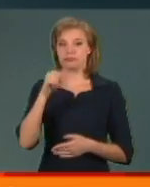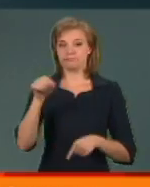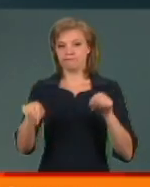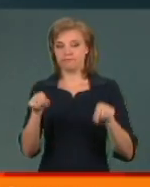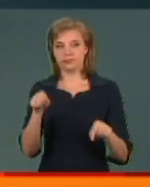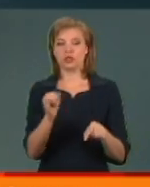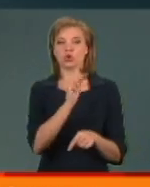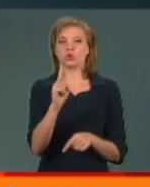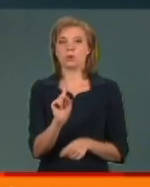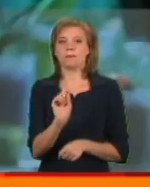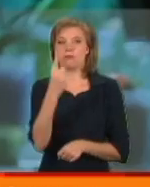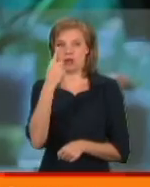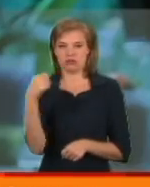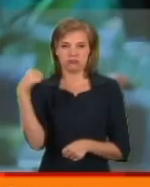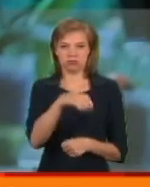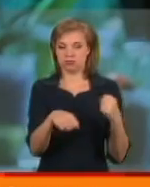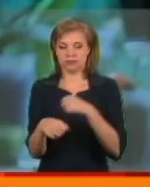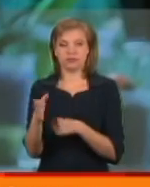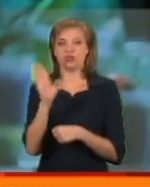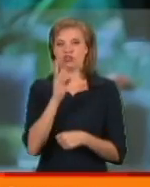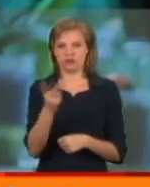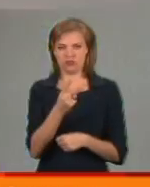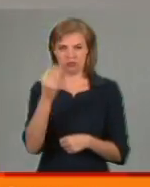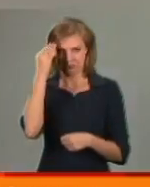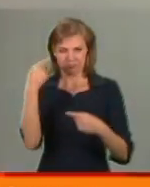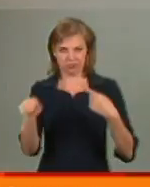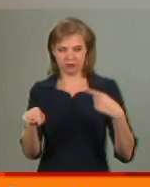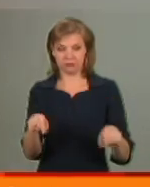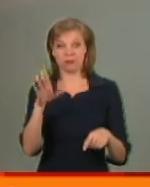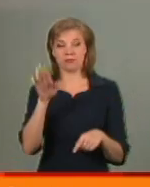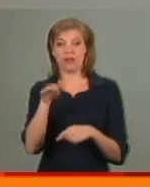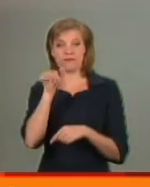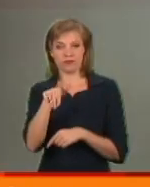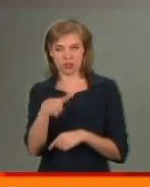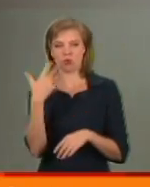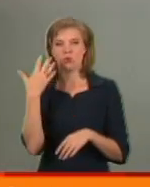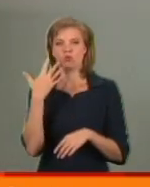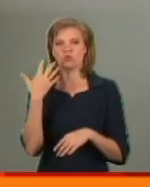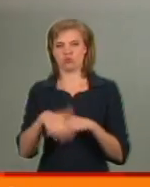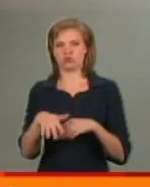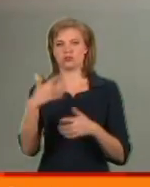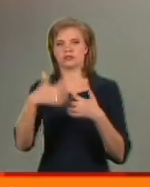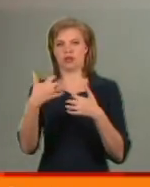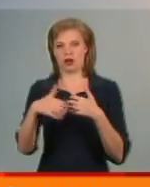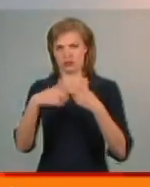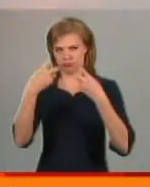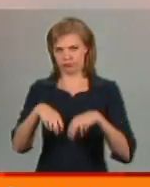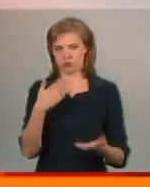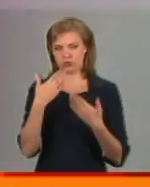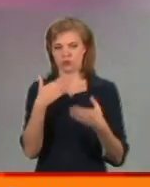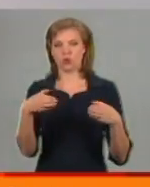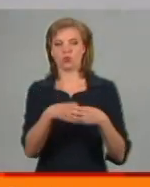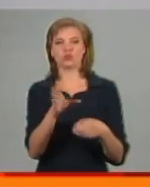зчинилася бійка і хто перший завдав удару, в дівчат різняться. На кадрах відео вже розпал з'ясування стосунків.